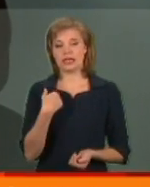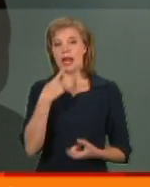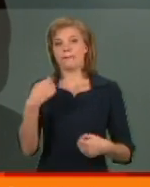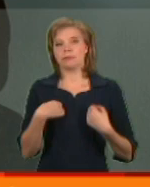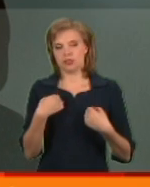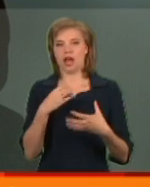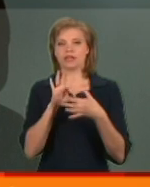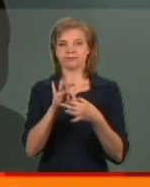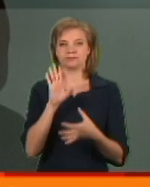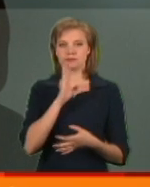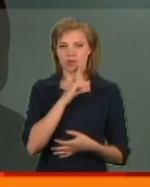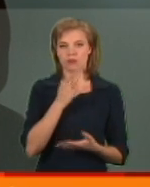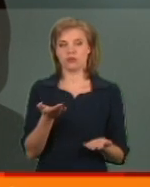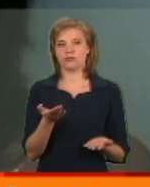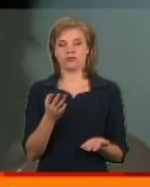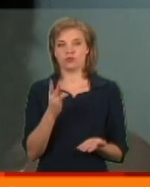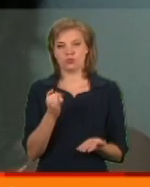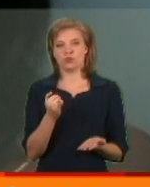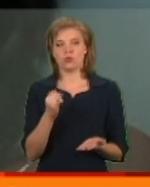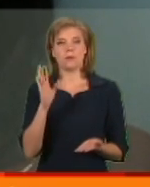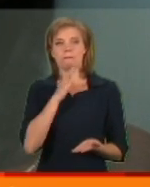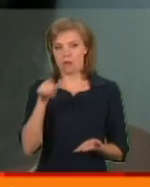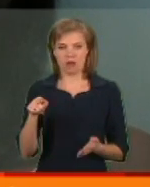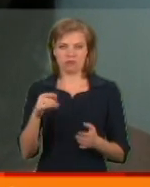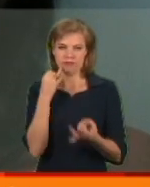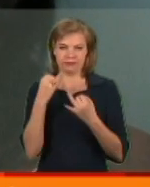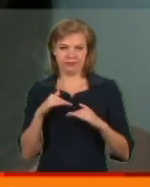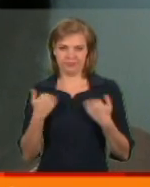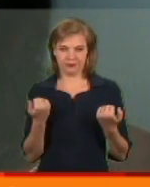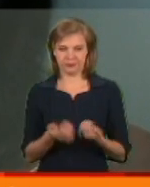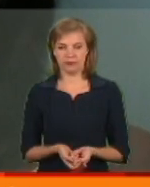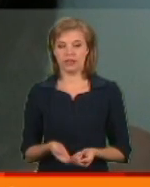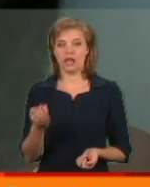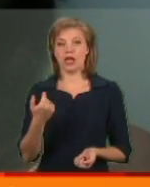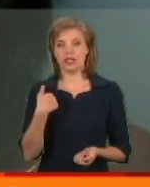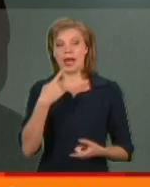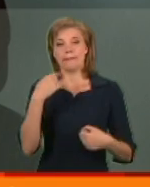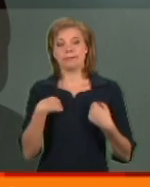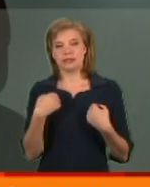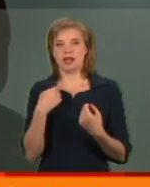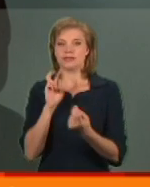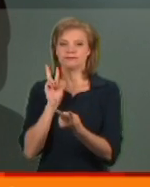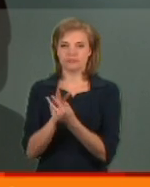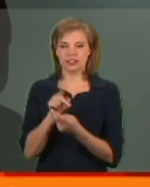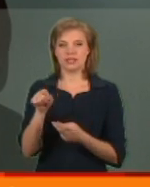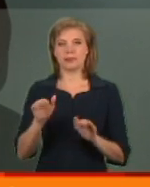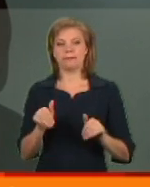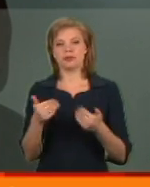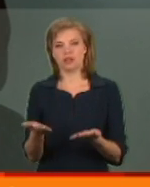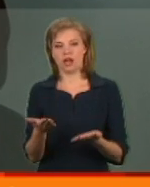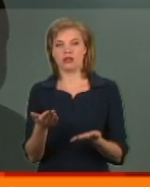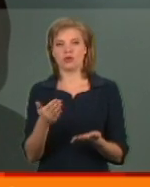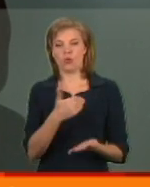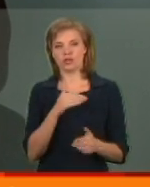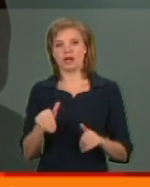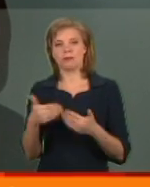на контакт с мамой, то есть мама не шла на контакт со мной. Я пыталась встретиться с ней,